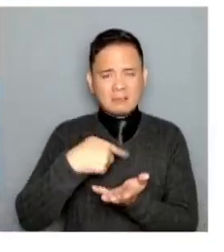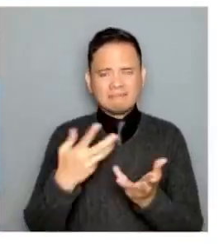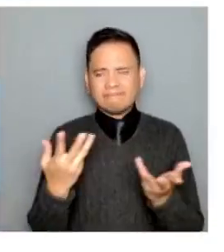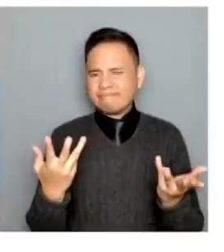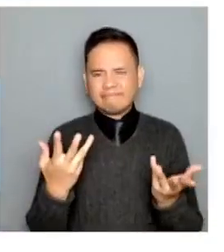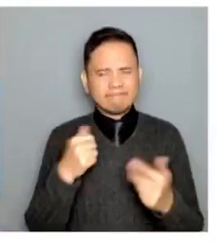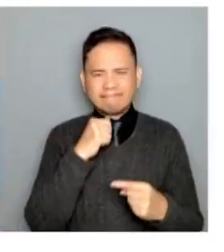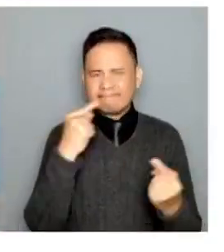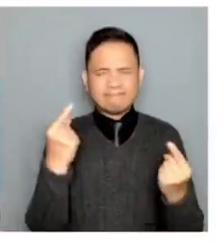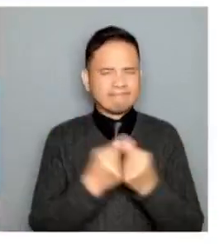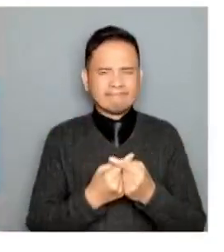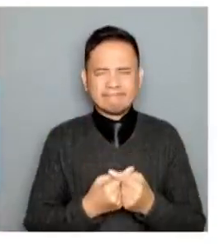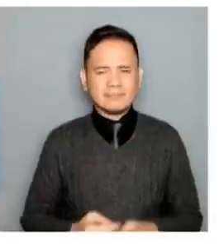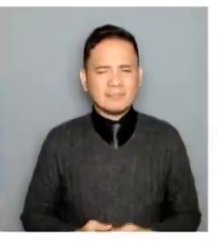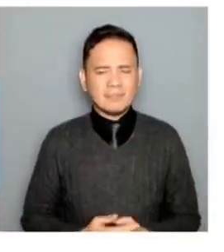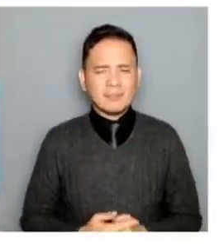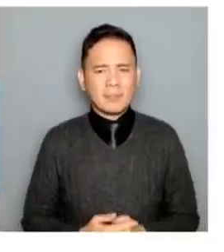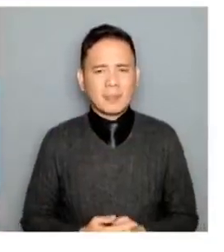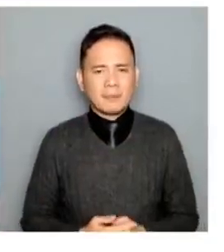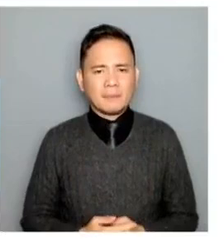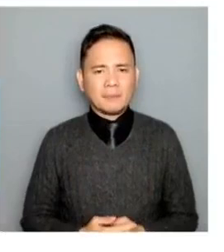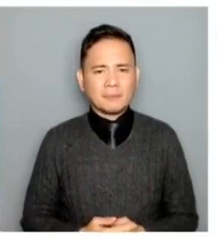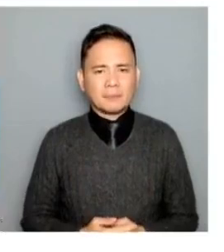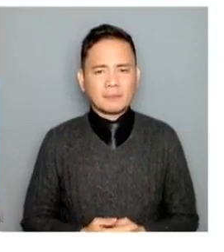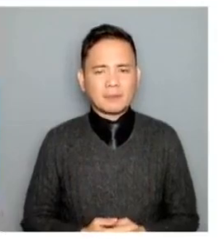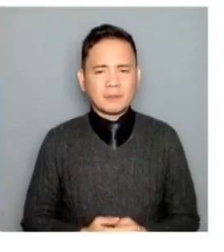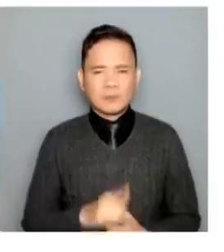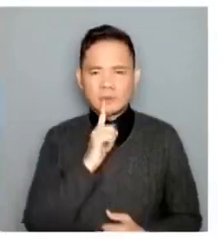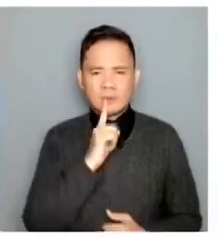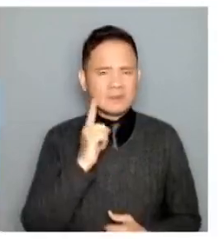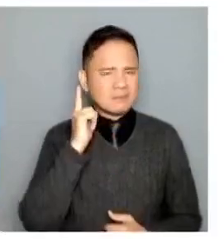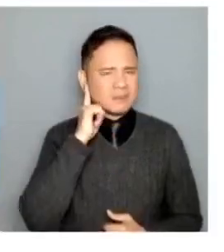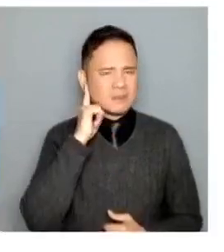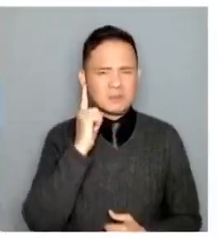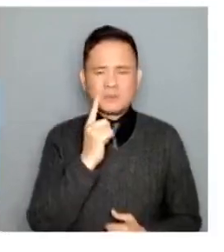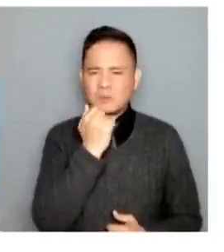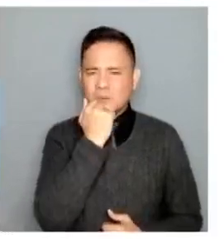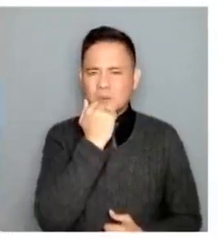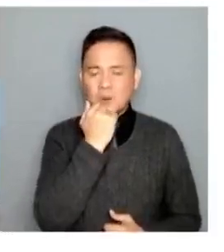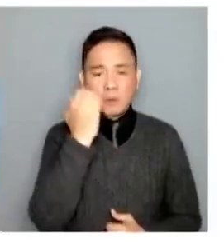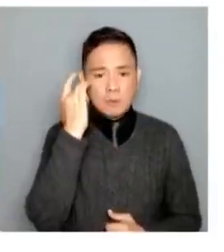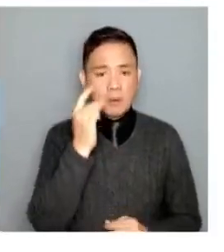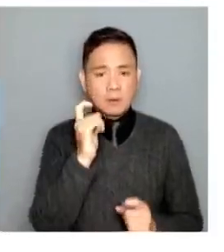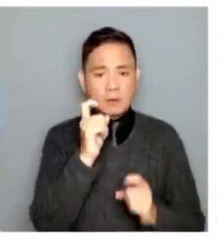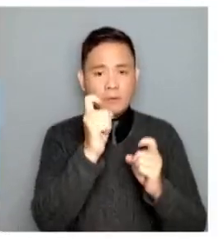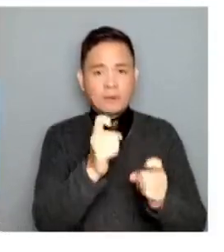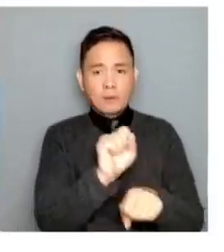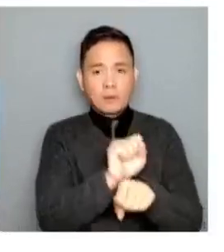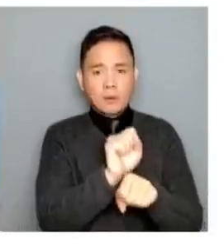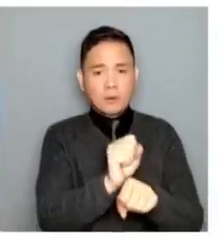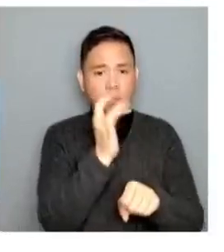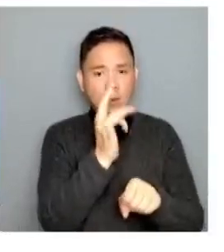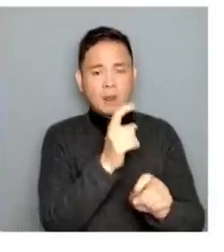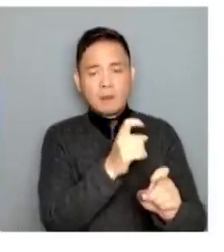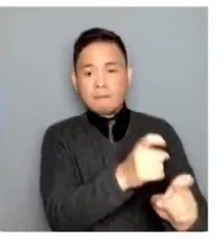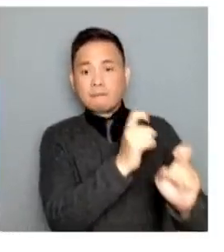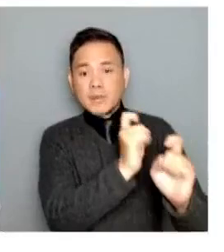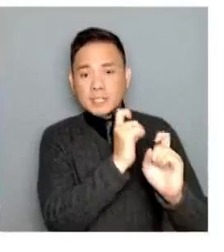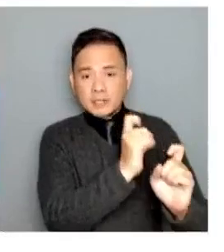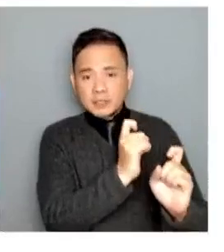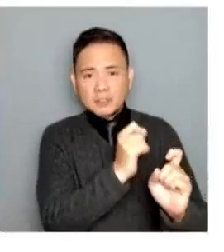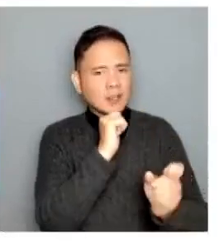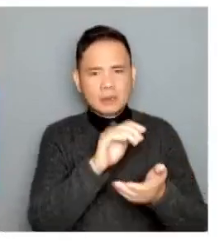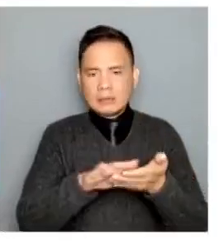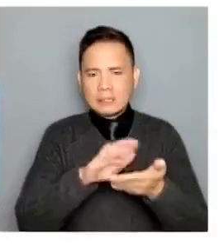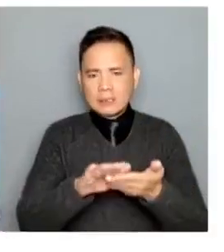Maaaring okay sa pandinig, no? Kasi trabaho para sa kanila kasi mangingisda nga sila. Pero better